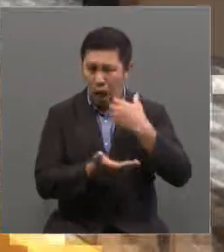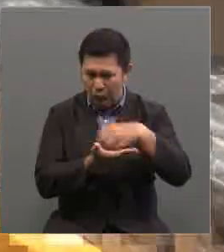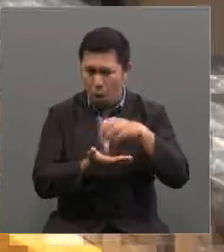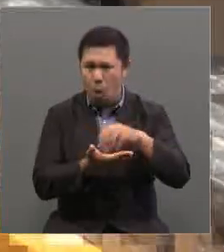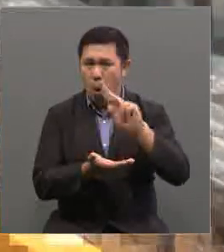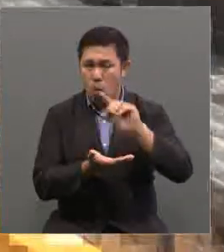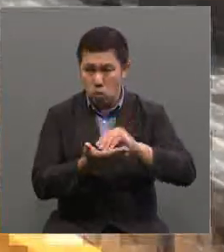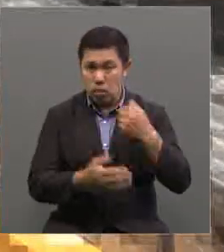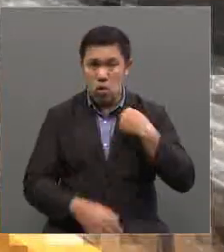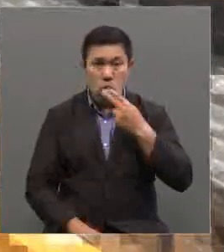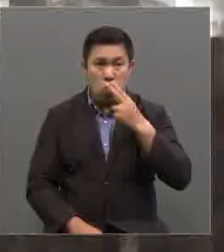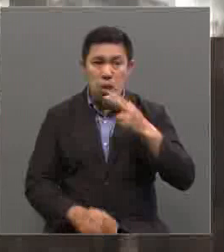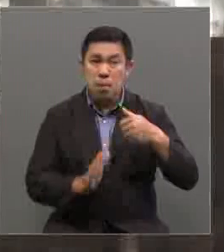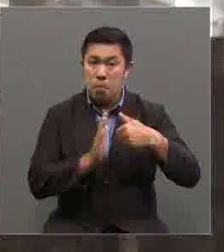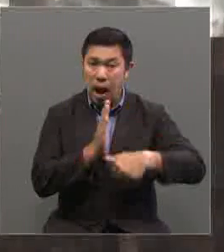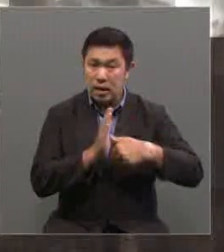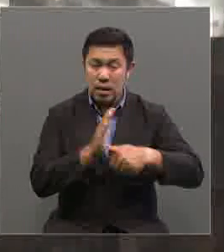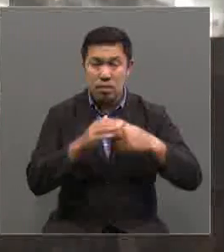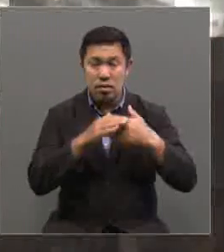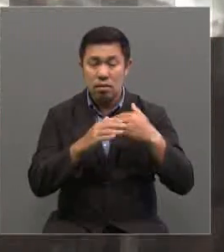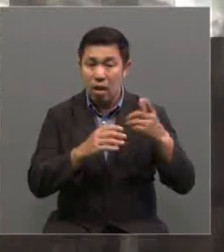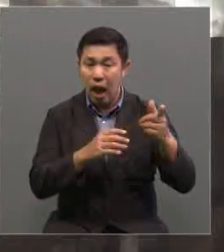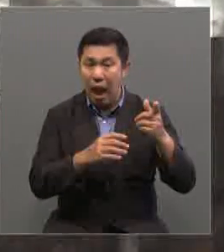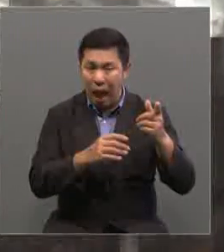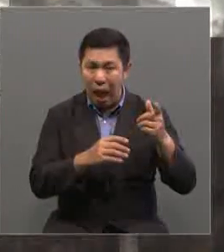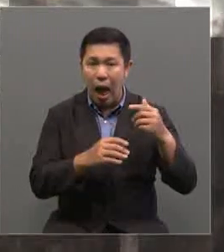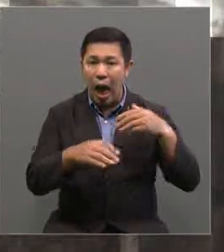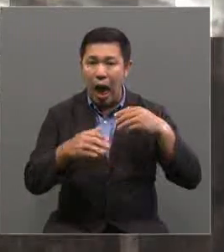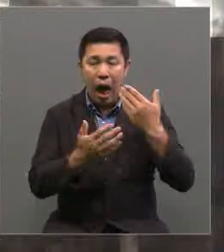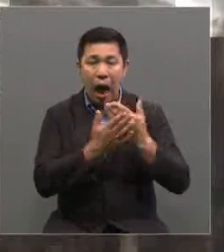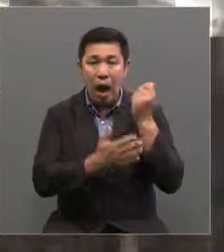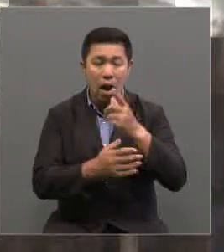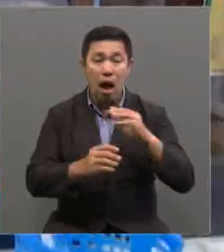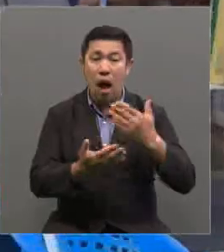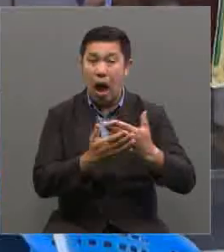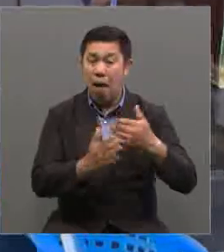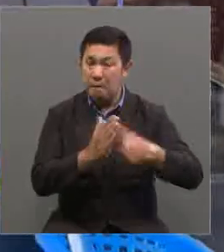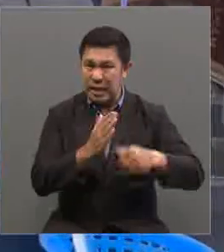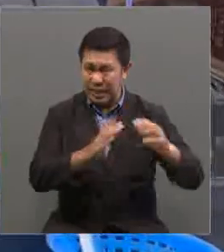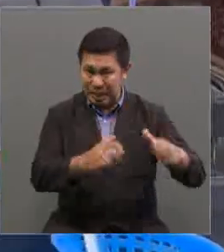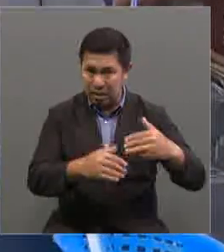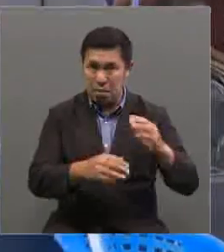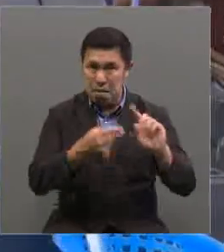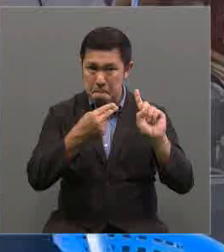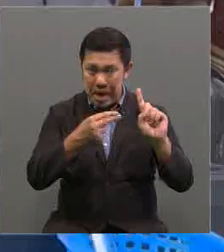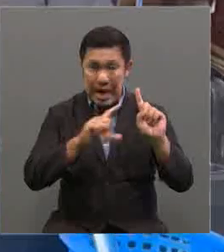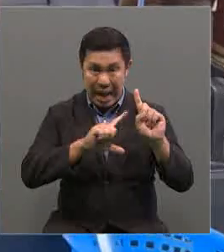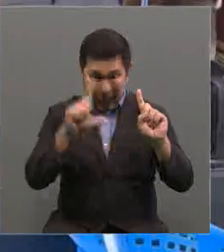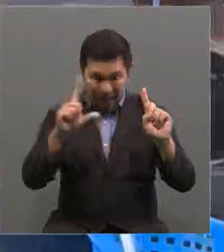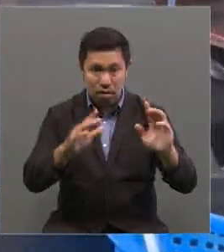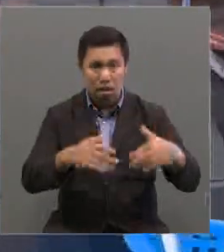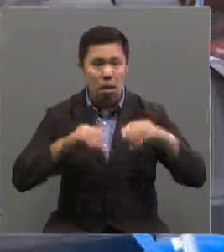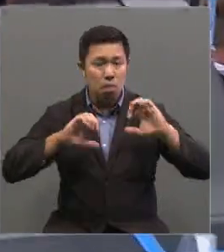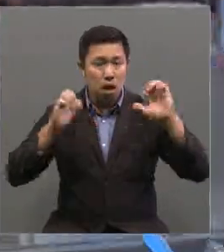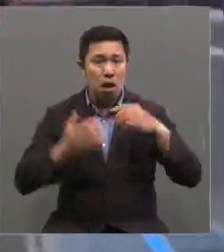นะครับว่าบุหรี่หนีภาษีเนี่ยทำให้รัฐสูญเสียรายได้จากภาษีที่ควรจะได้รับปีนึงเนี่ยหลักหมื่นล้านบาทเลยนะ